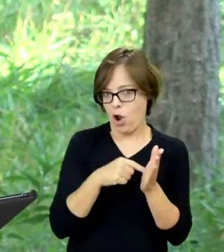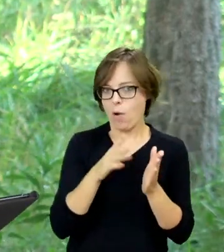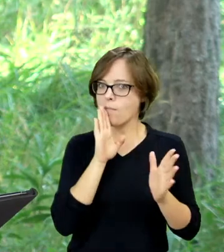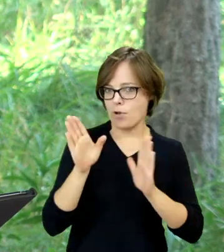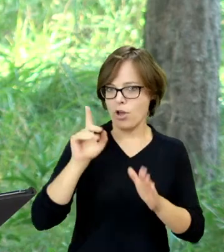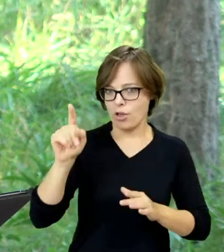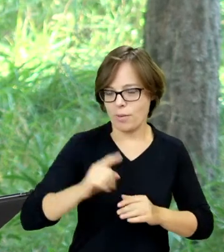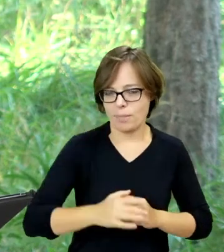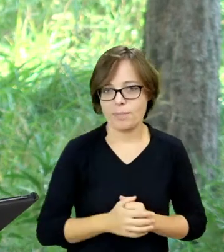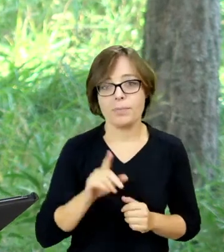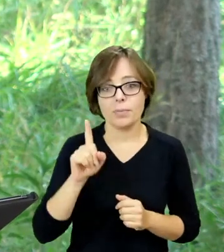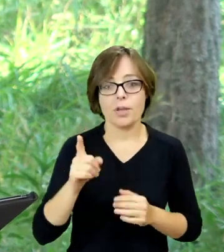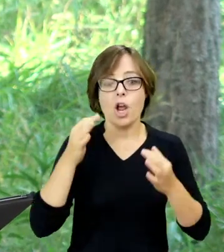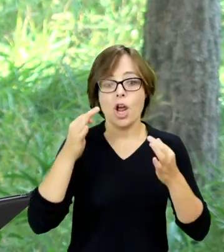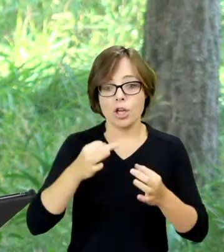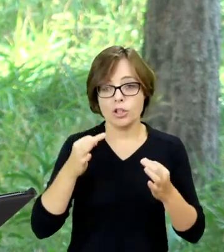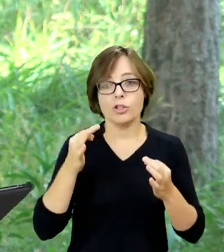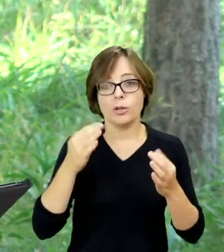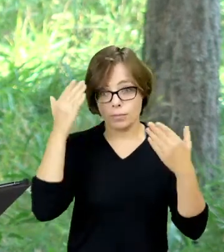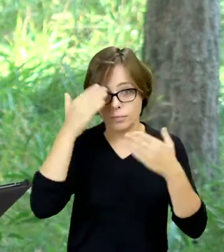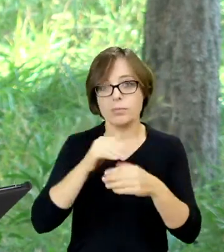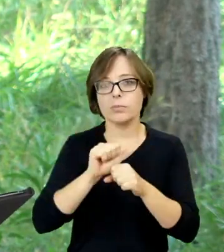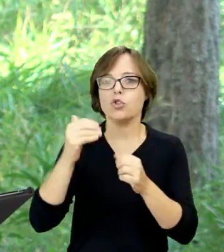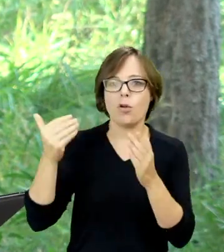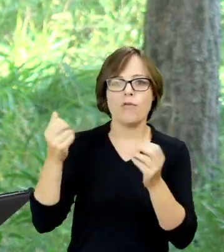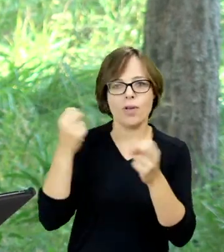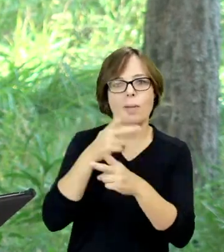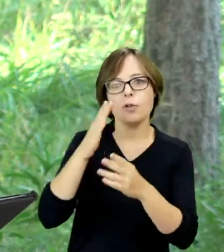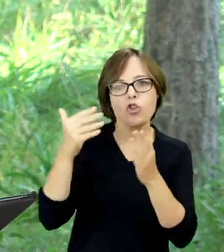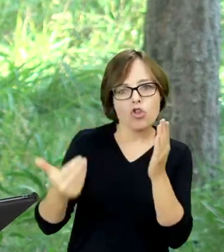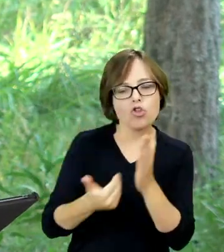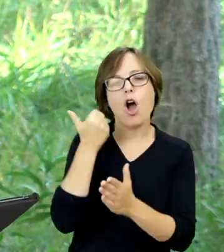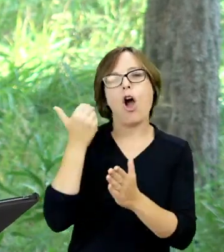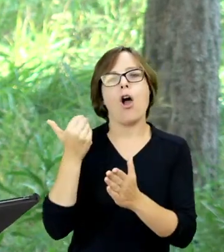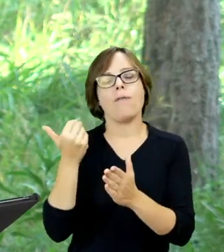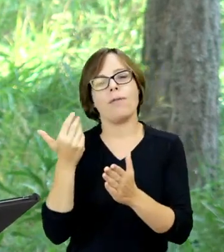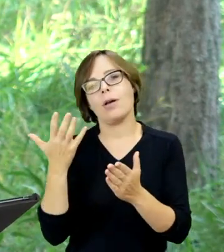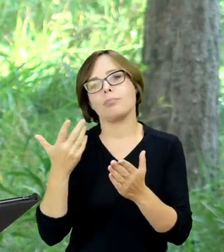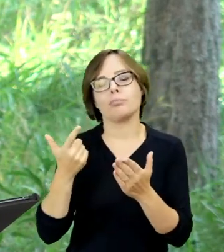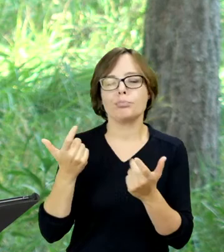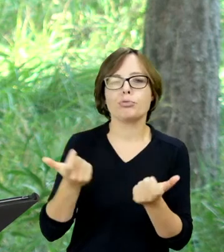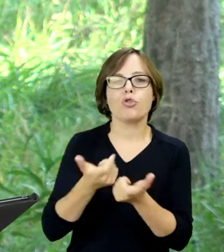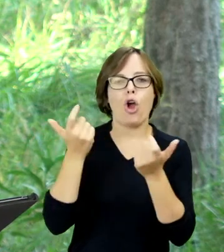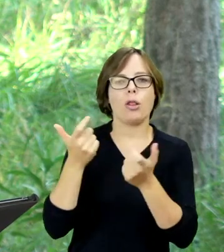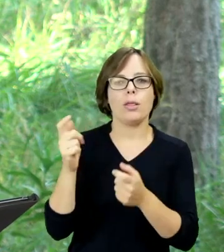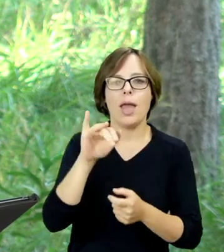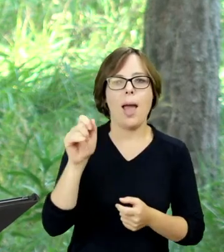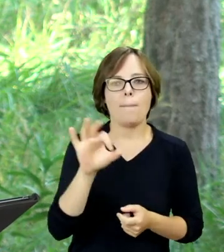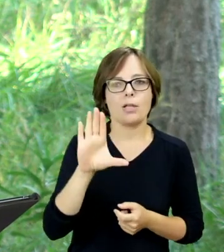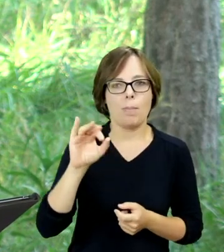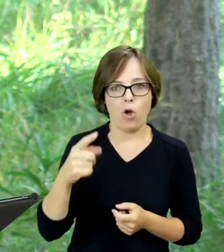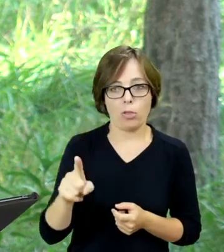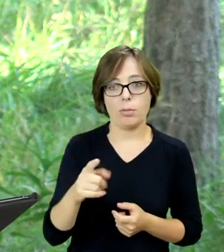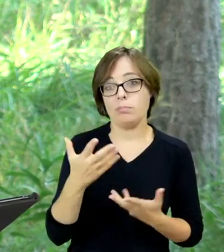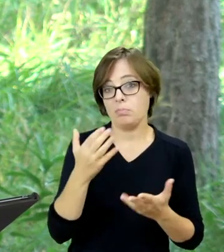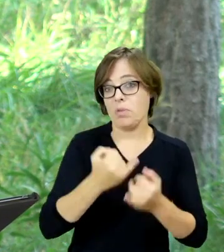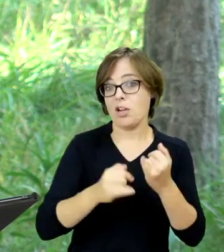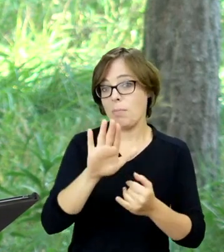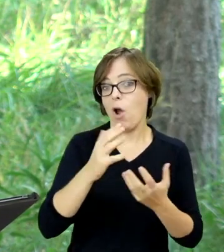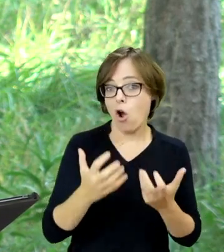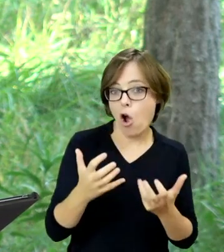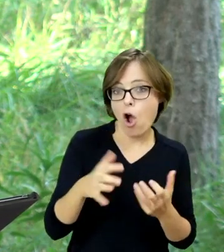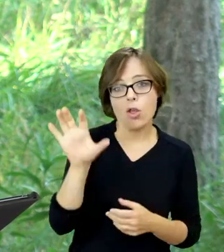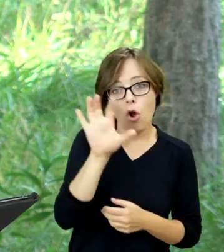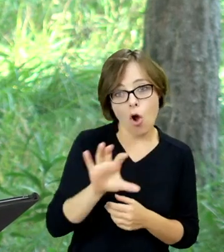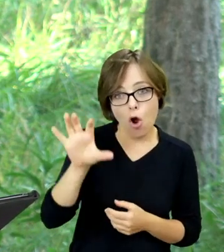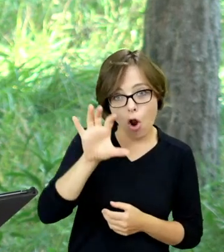kin nowy odcinek Przygód Jamesa Bonda, więc jeśli będą Państwo mieli ochotę i okazję, żeby go obejrzeć,